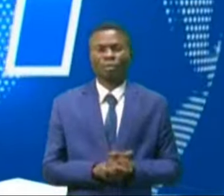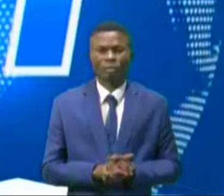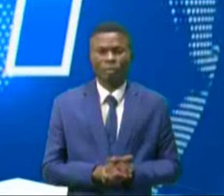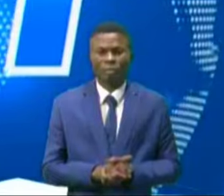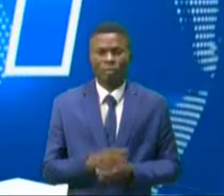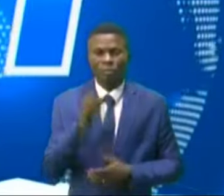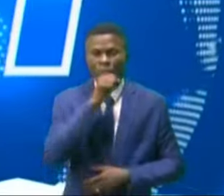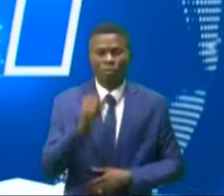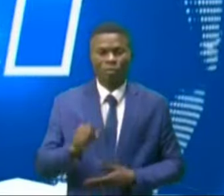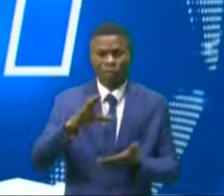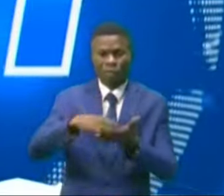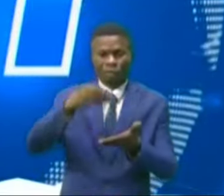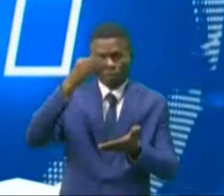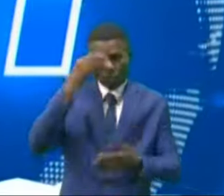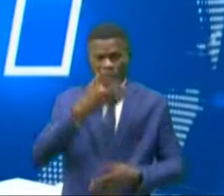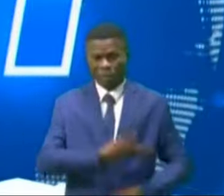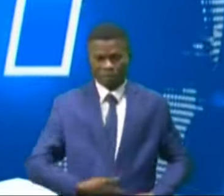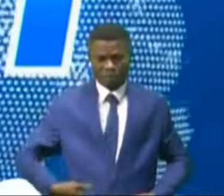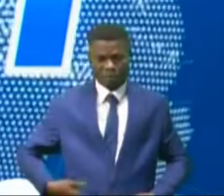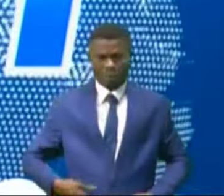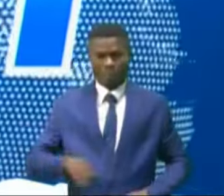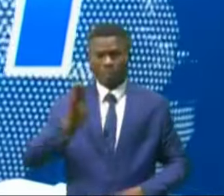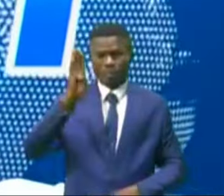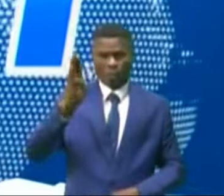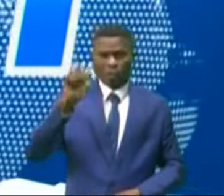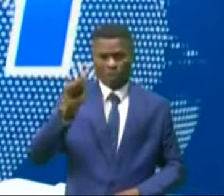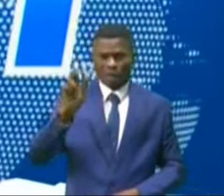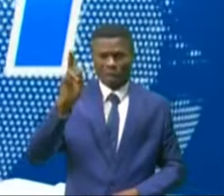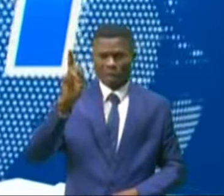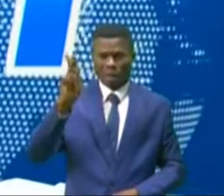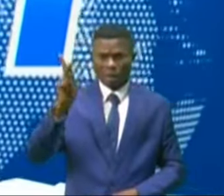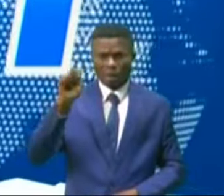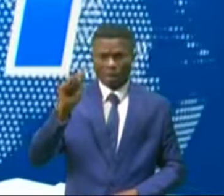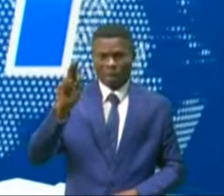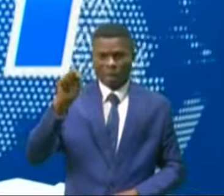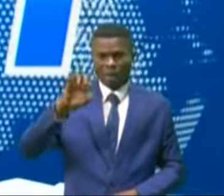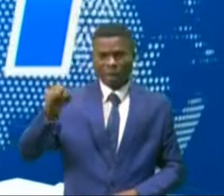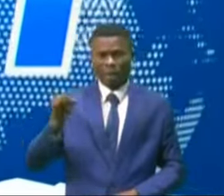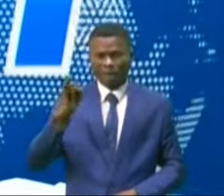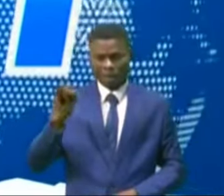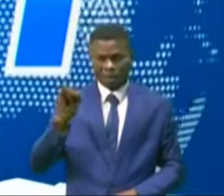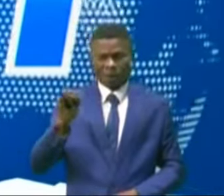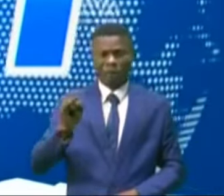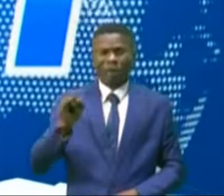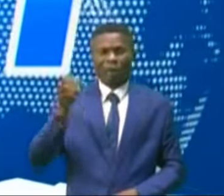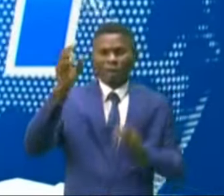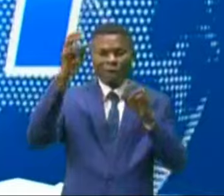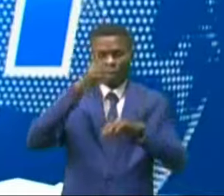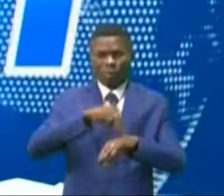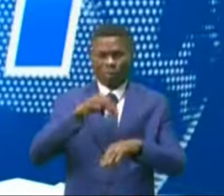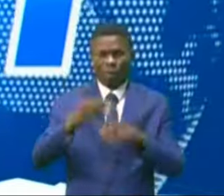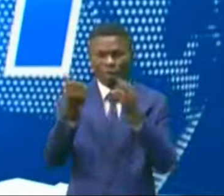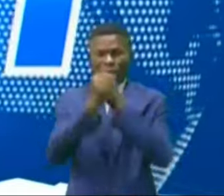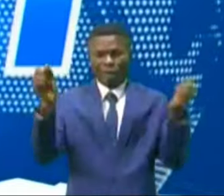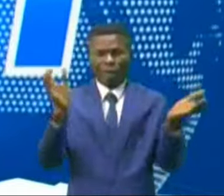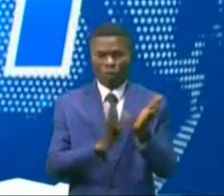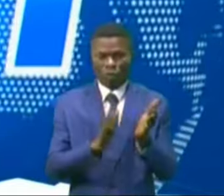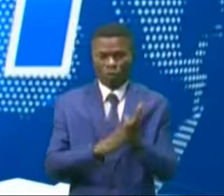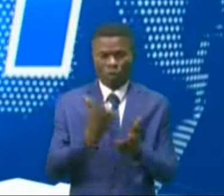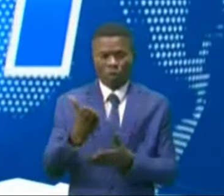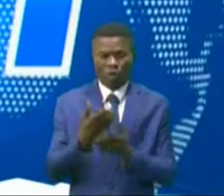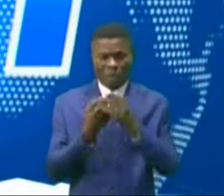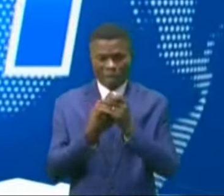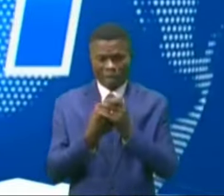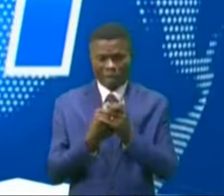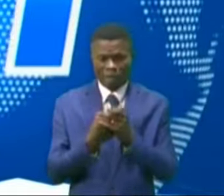Les anciens élèves du lycée Bakandi de Banzangungu ont sauvé leur établissement scolaire menacé